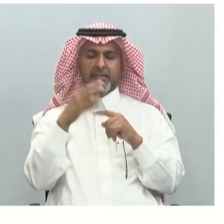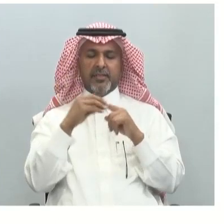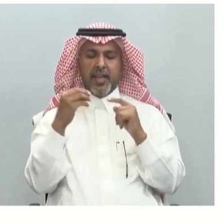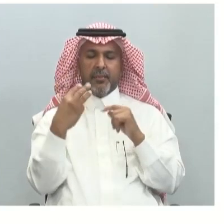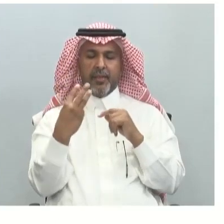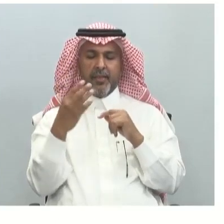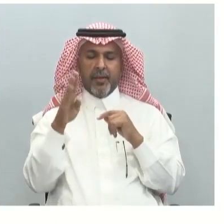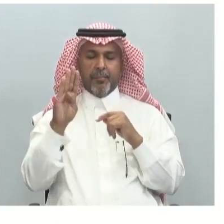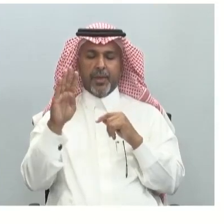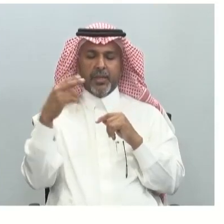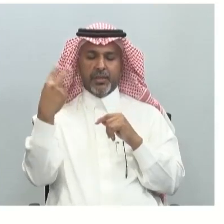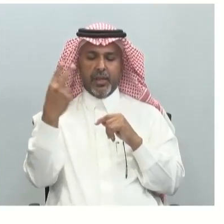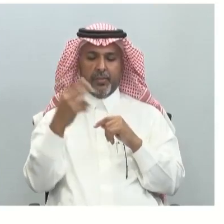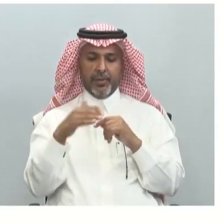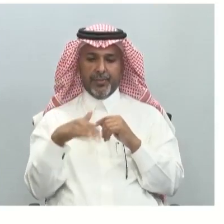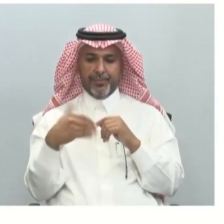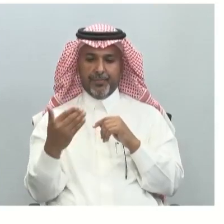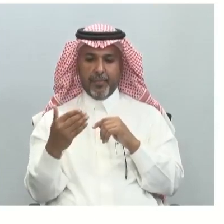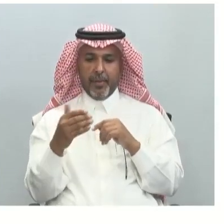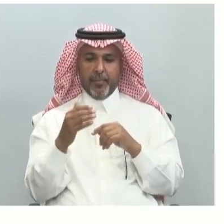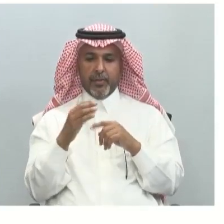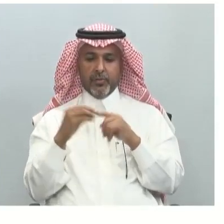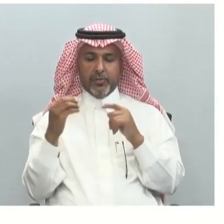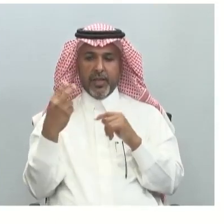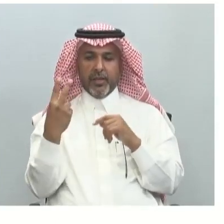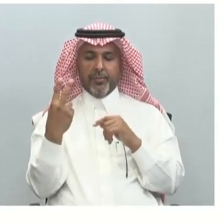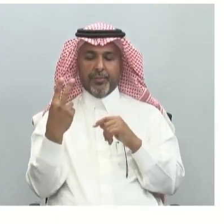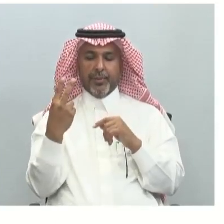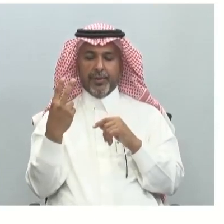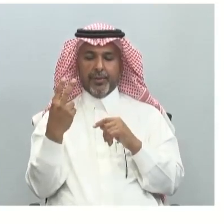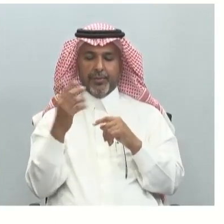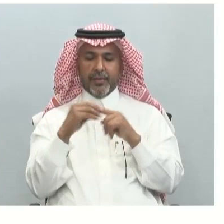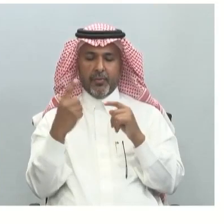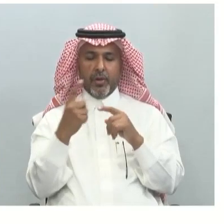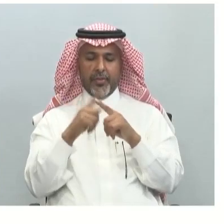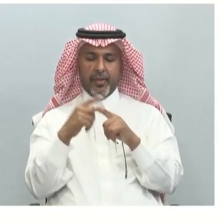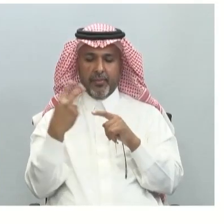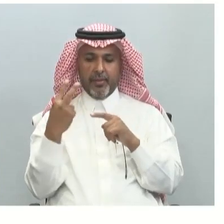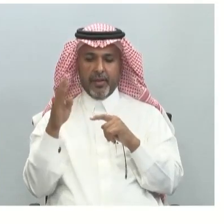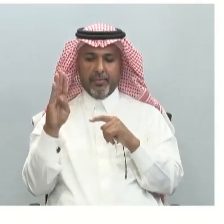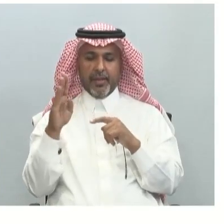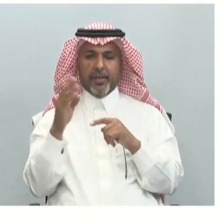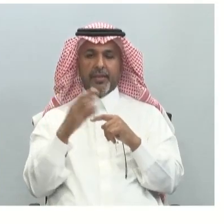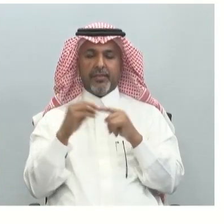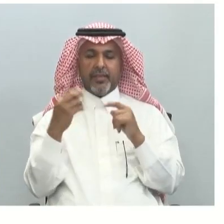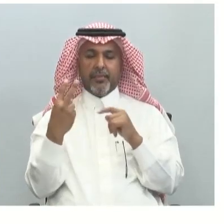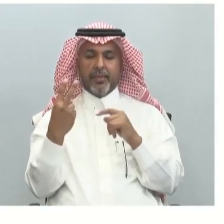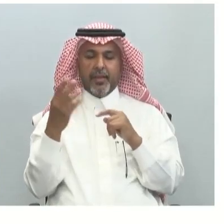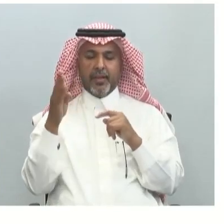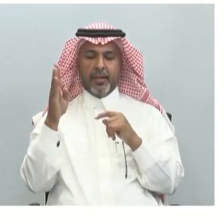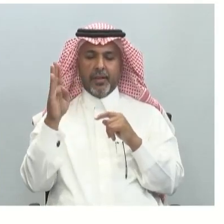بي تربيع سالب في اثنين بي سالب اثنين بي وسالب في سالب موجب يعني زائد واحد